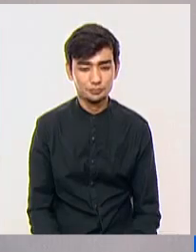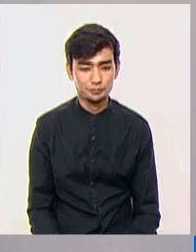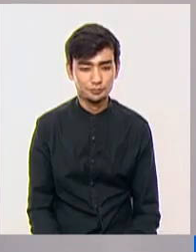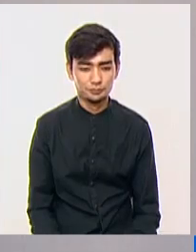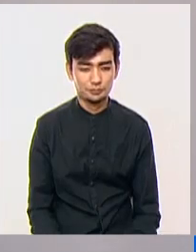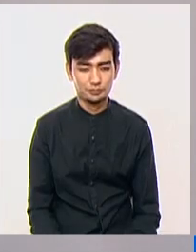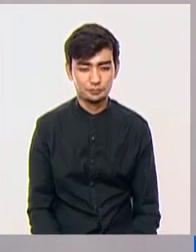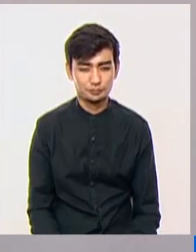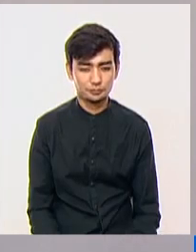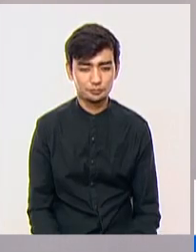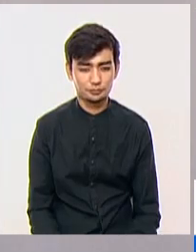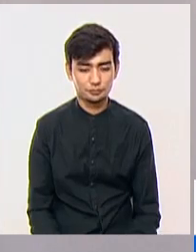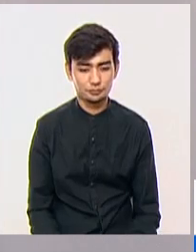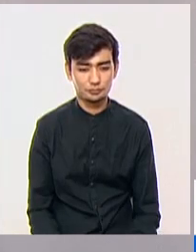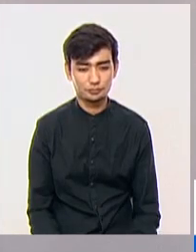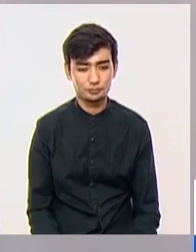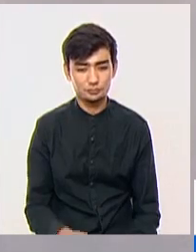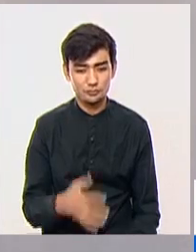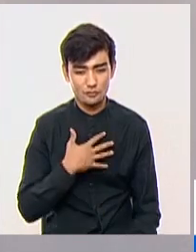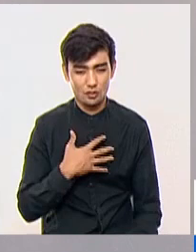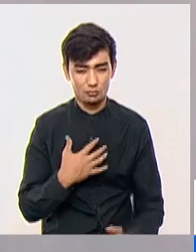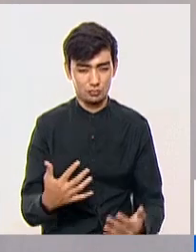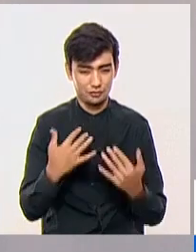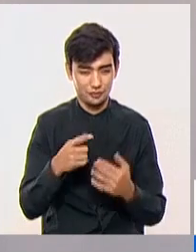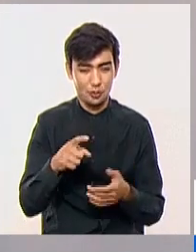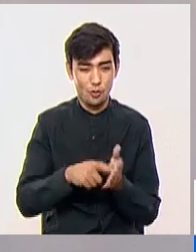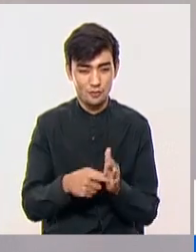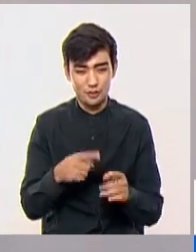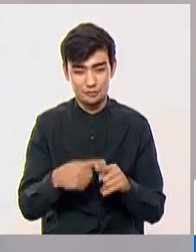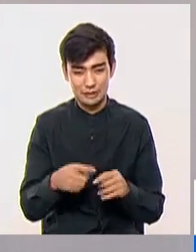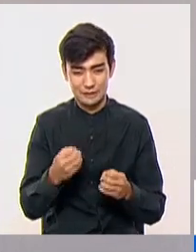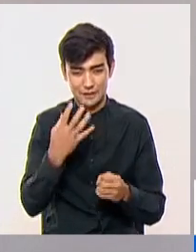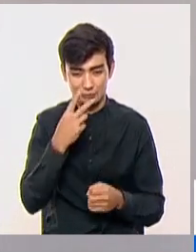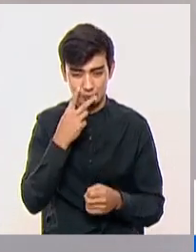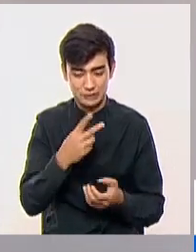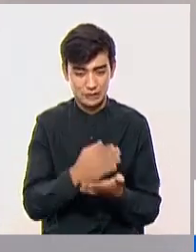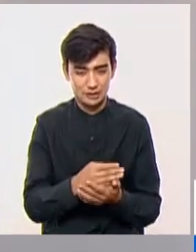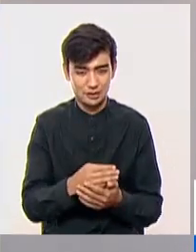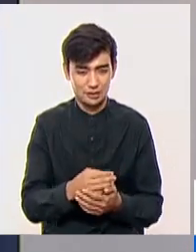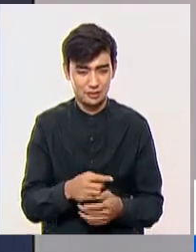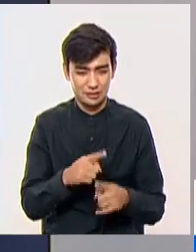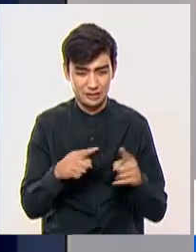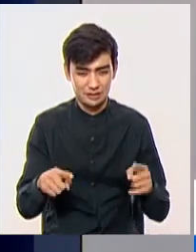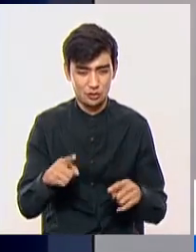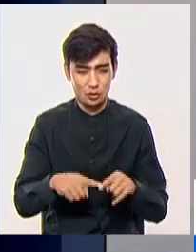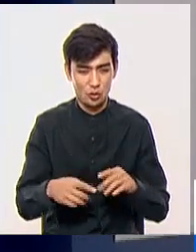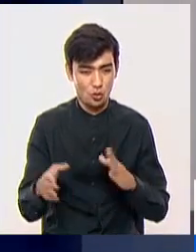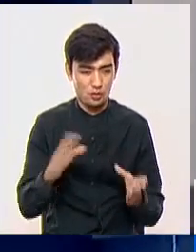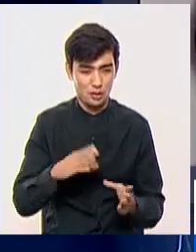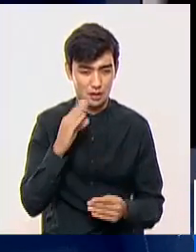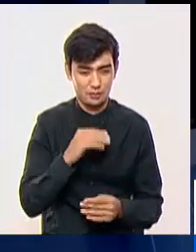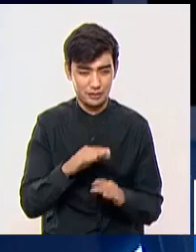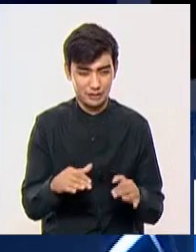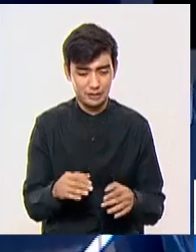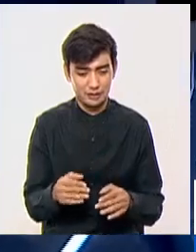Қолы тиіп кетеді. Ауа ана бөлмеде, мына бөлменің жарығы көрініп тұрады мысалға. Мына де. Құлап кетсе, мына балдардың